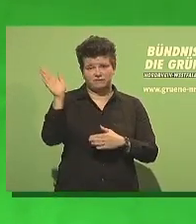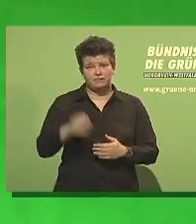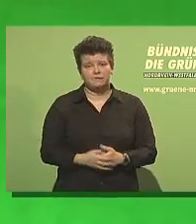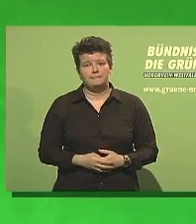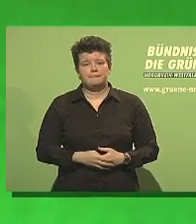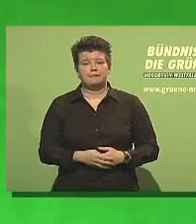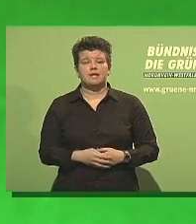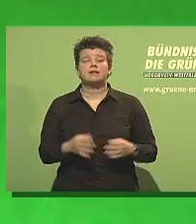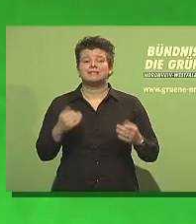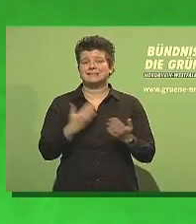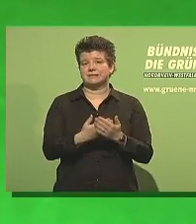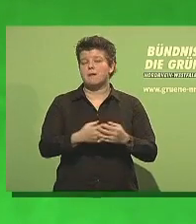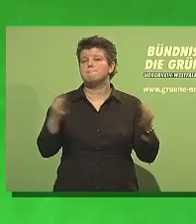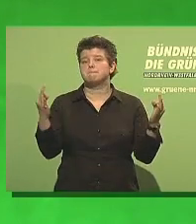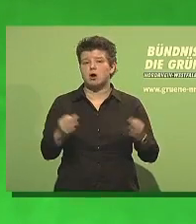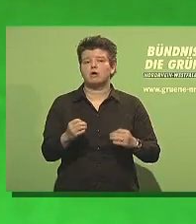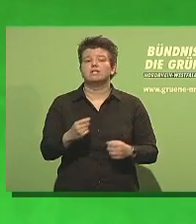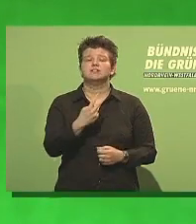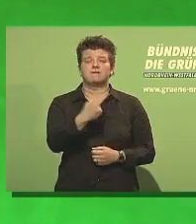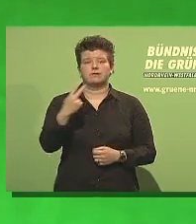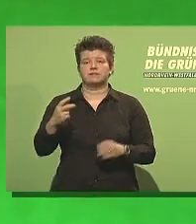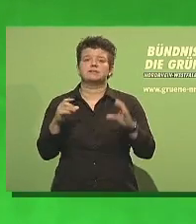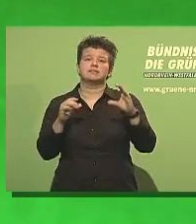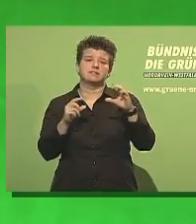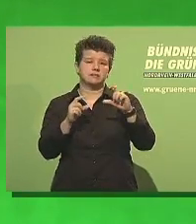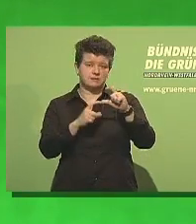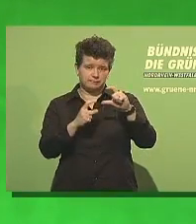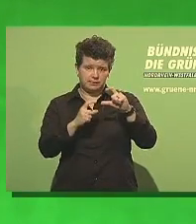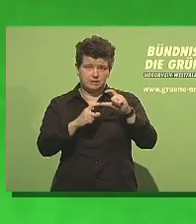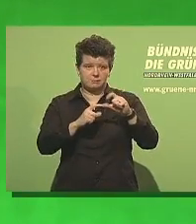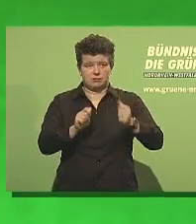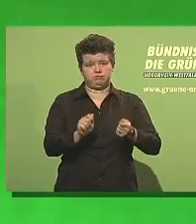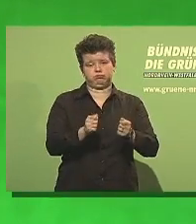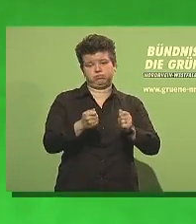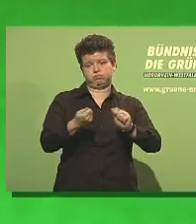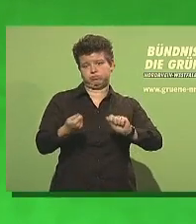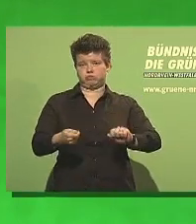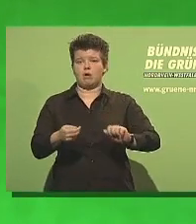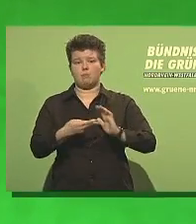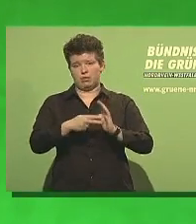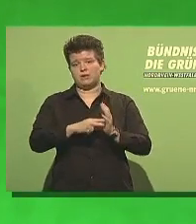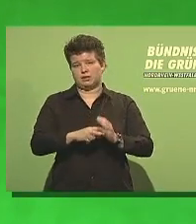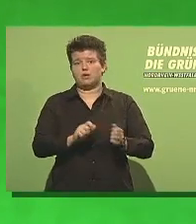einen Politikwechsel am 22. September nächsten Jahres.